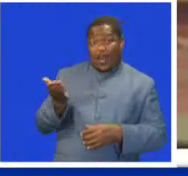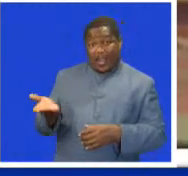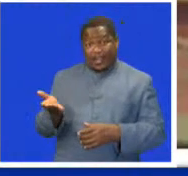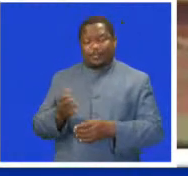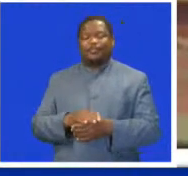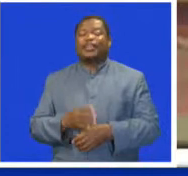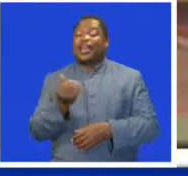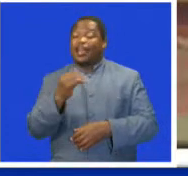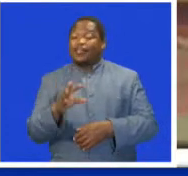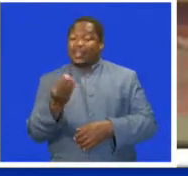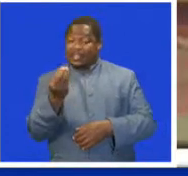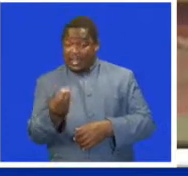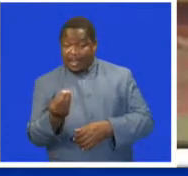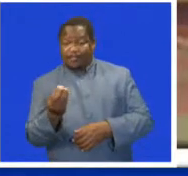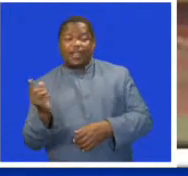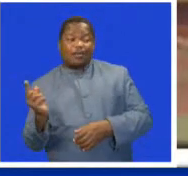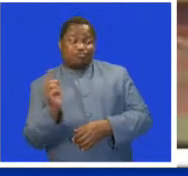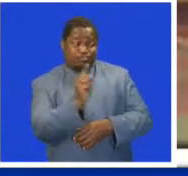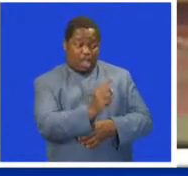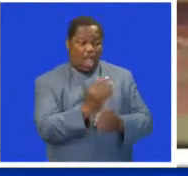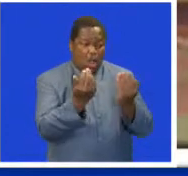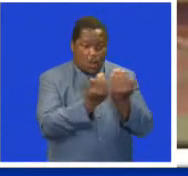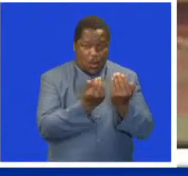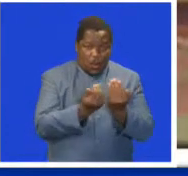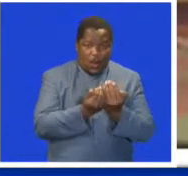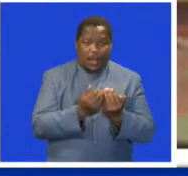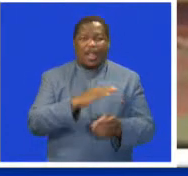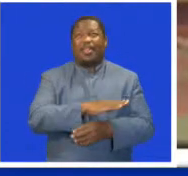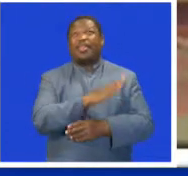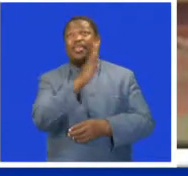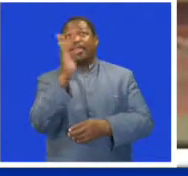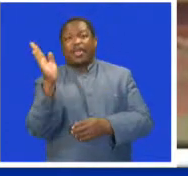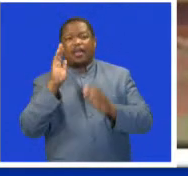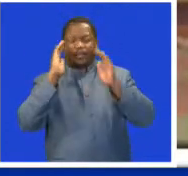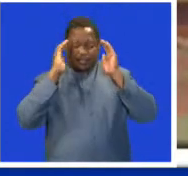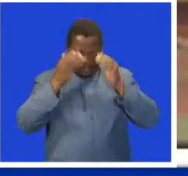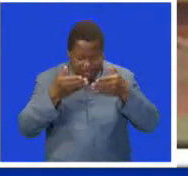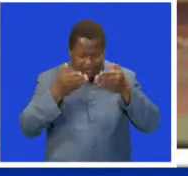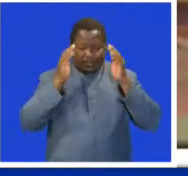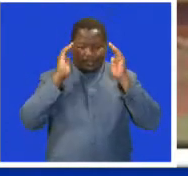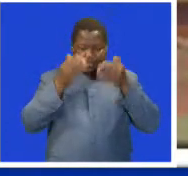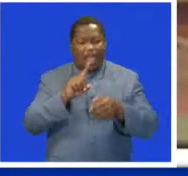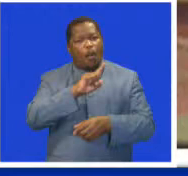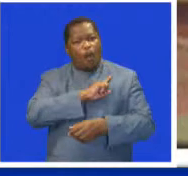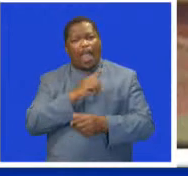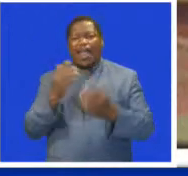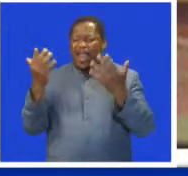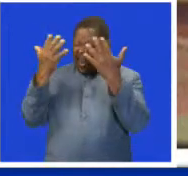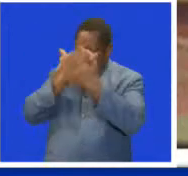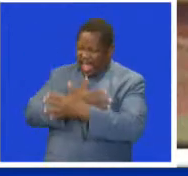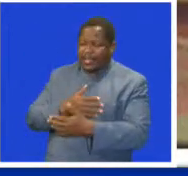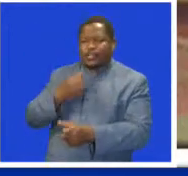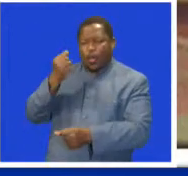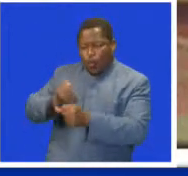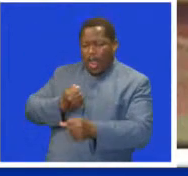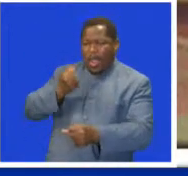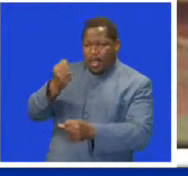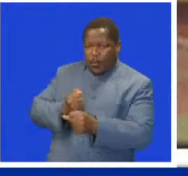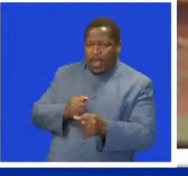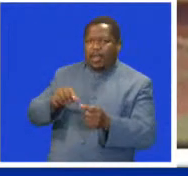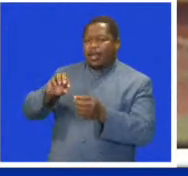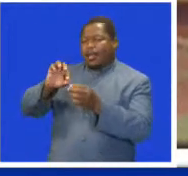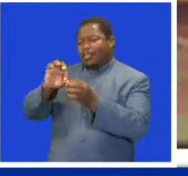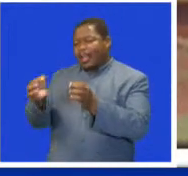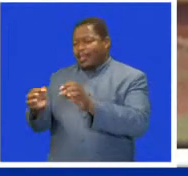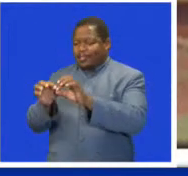mntwana buyedela uthiniwe ngalokuthi bayabanquthe so sekuya computer le